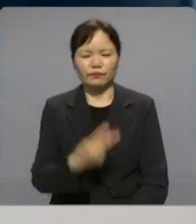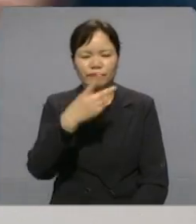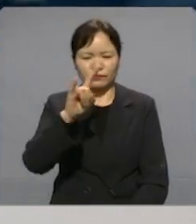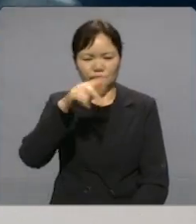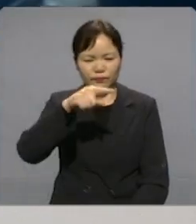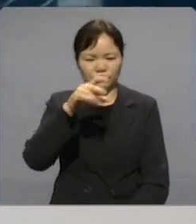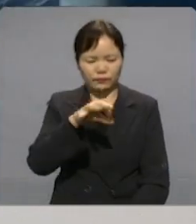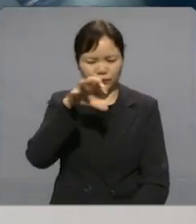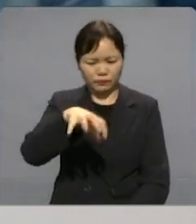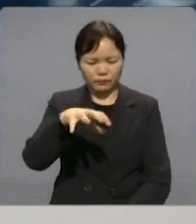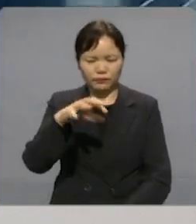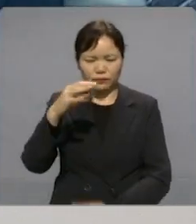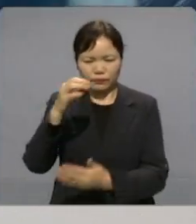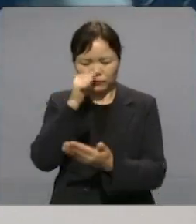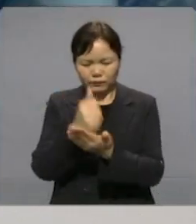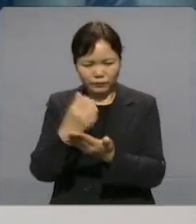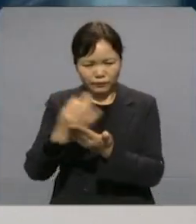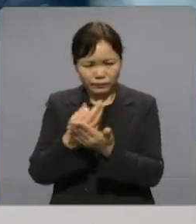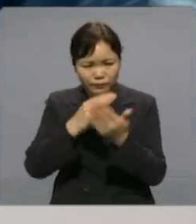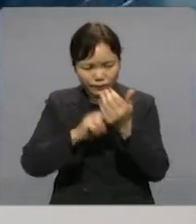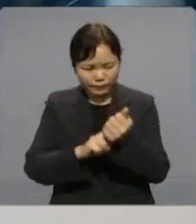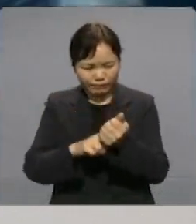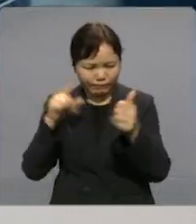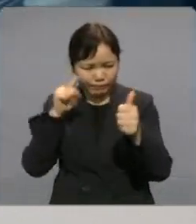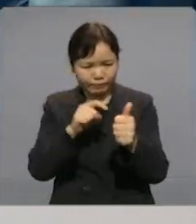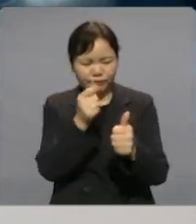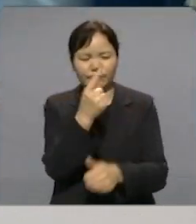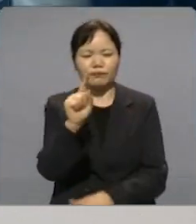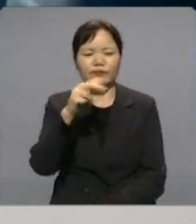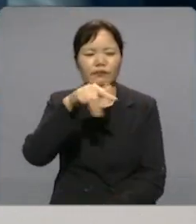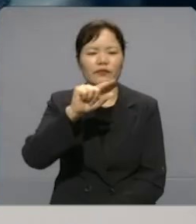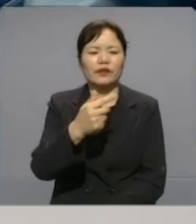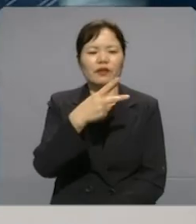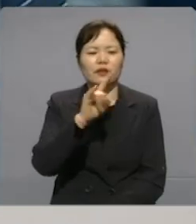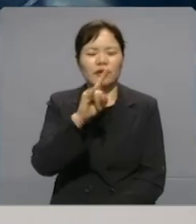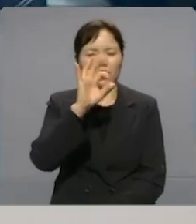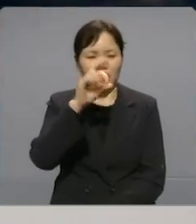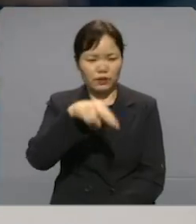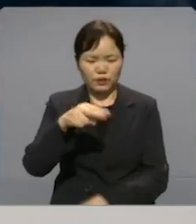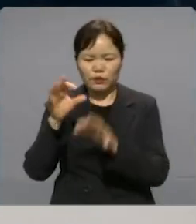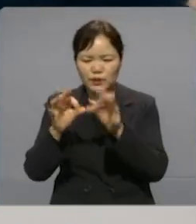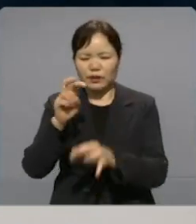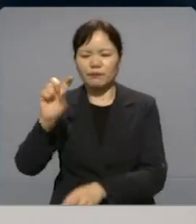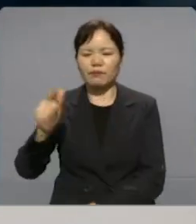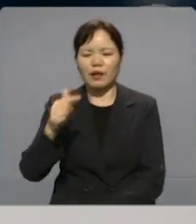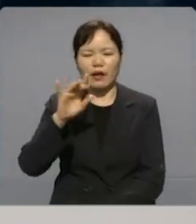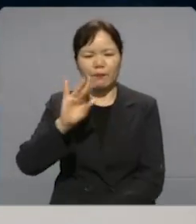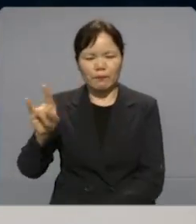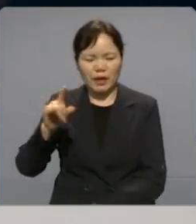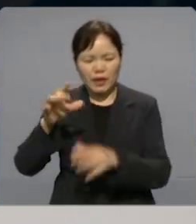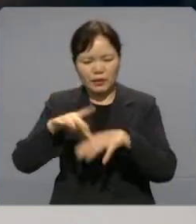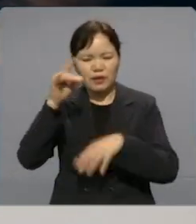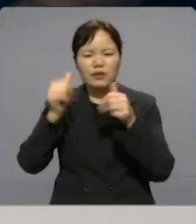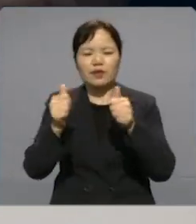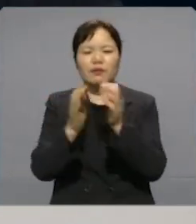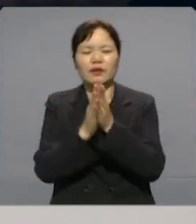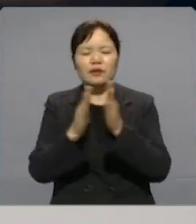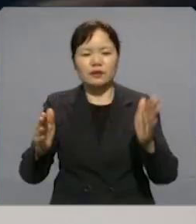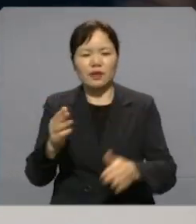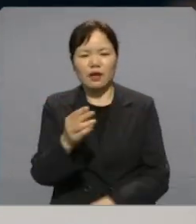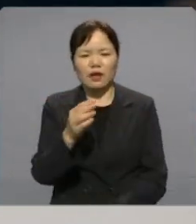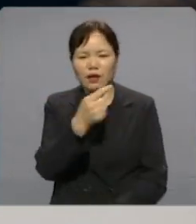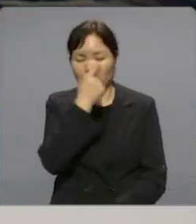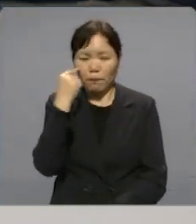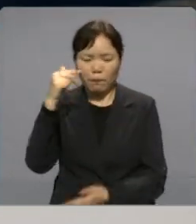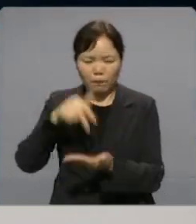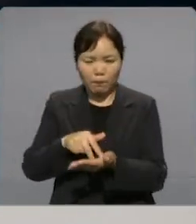대장동 범죄 수익을 은닉한 혐의를 받는 화천대유 대주주 김만배 씨의 첫 재판이 진행됐습니다. 검찰은 보석을 요청한